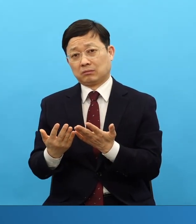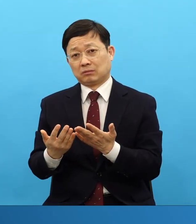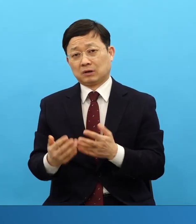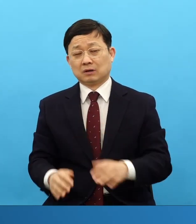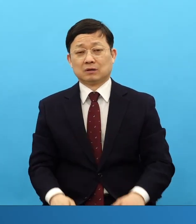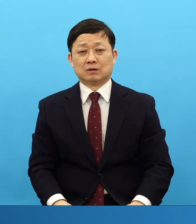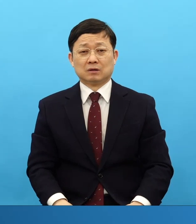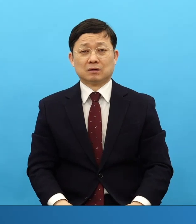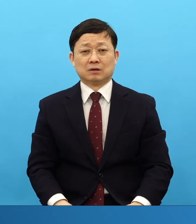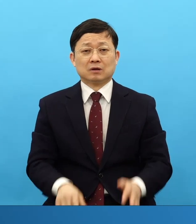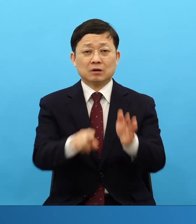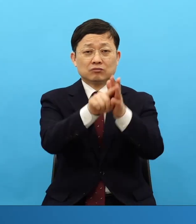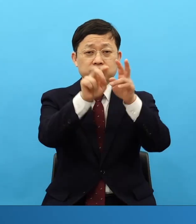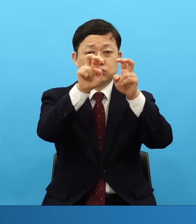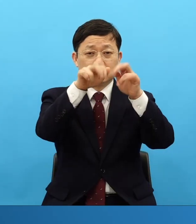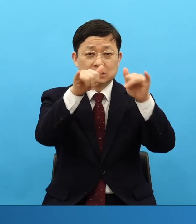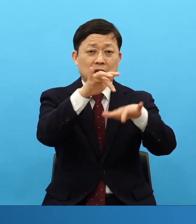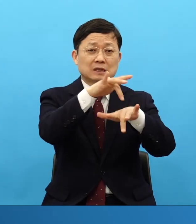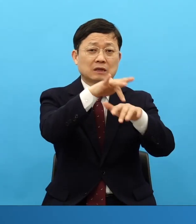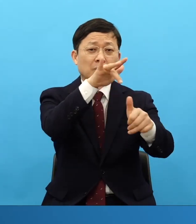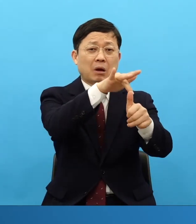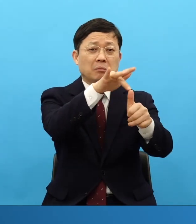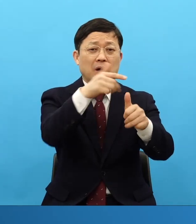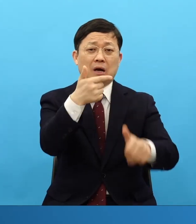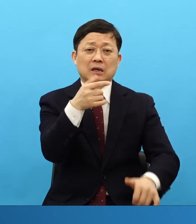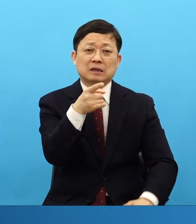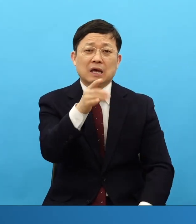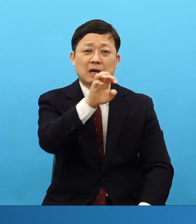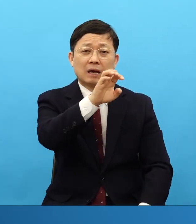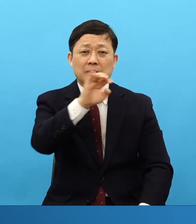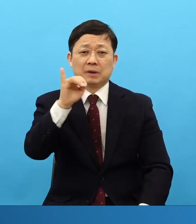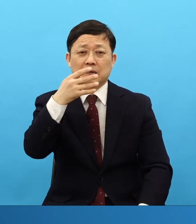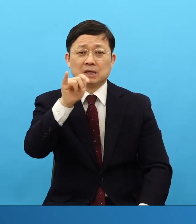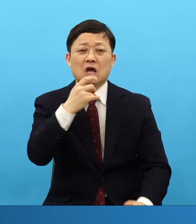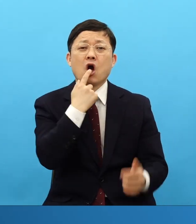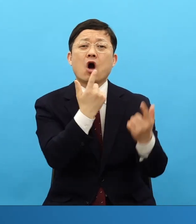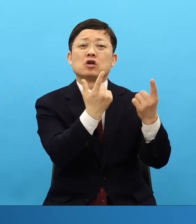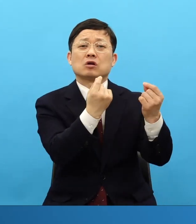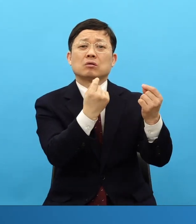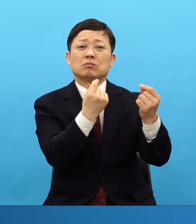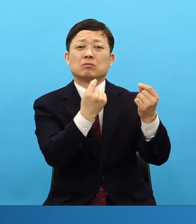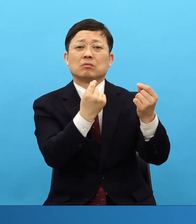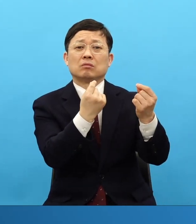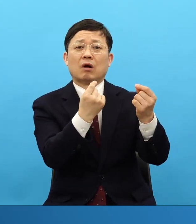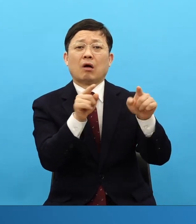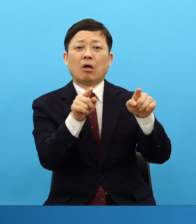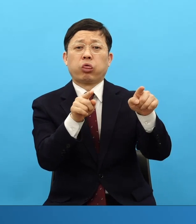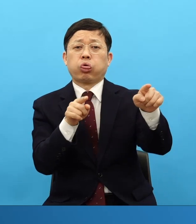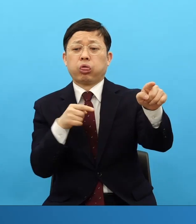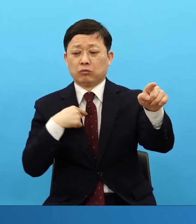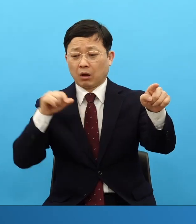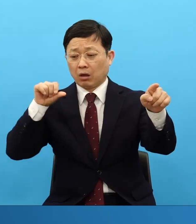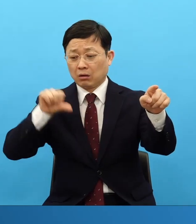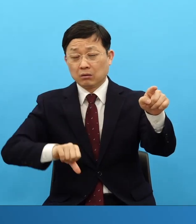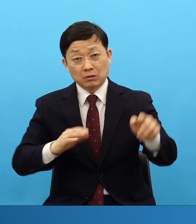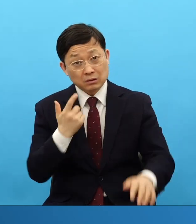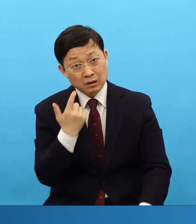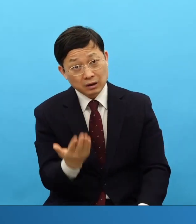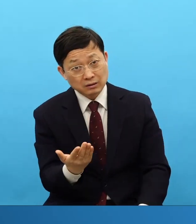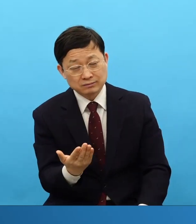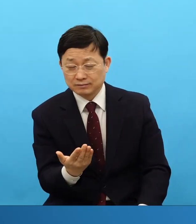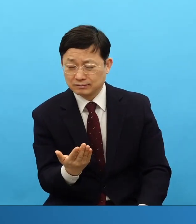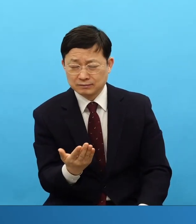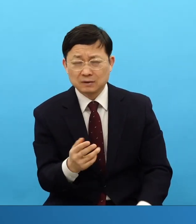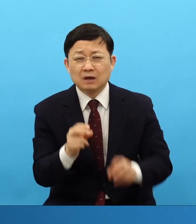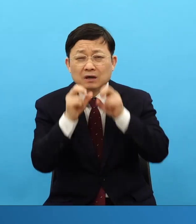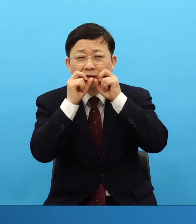거죠. And so you're losing at the start. 말이 안 되죠. Makes no sense. 이번 선교대 참석한 여러분 통해서라도요, 이러면 한